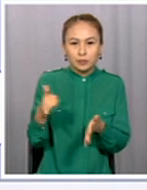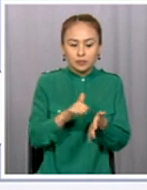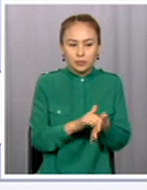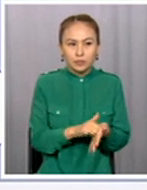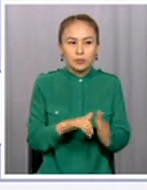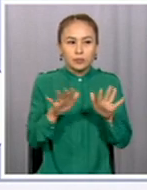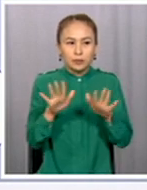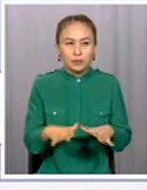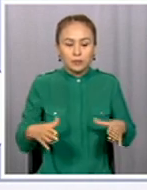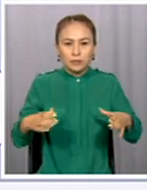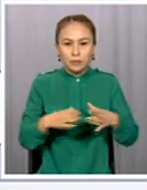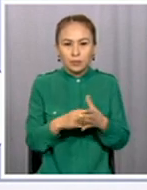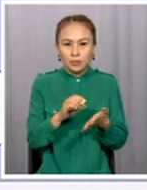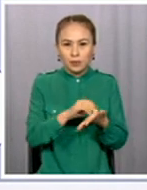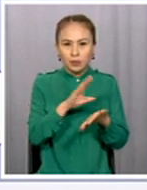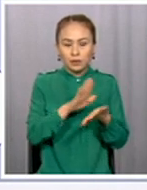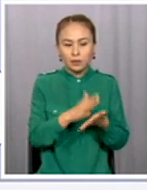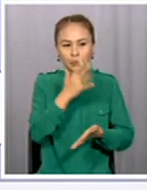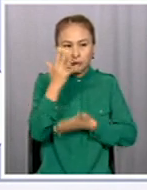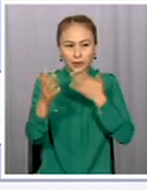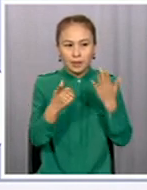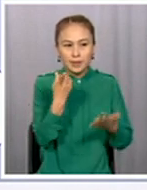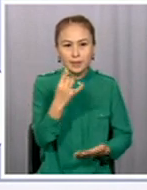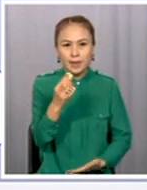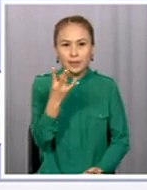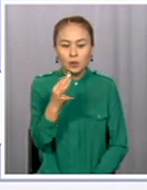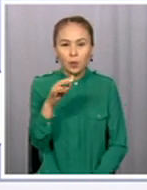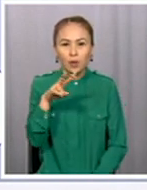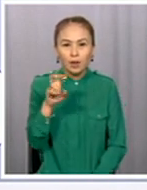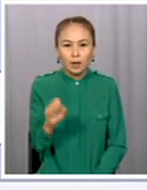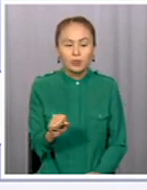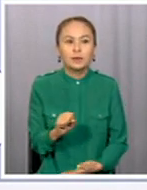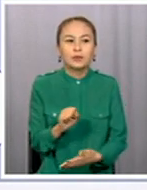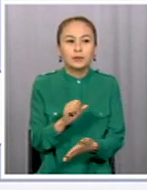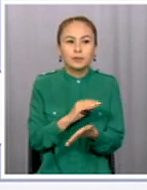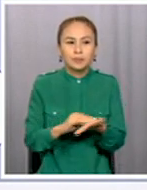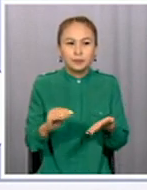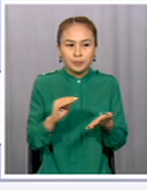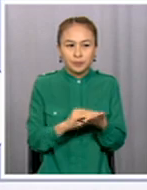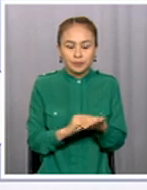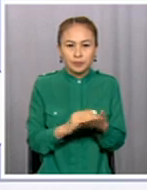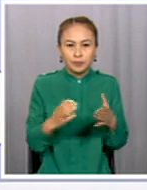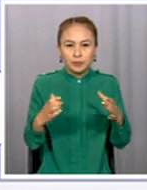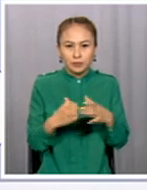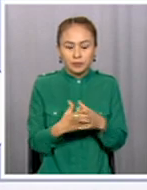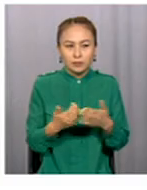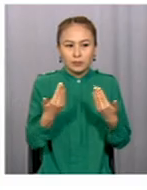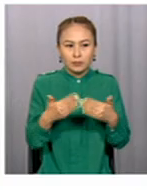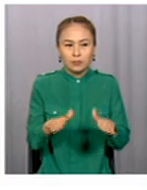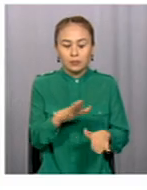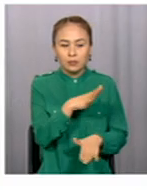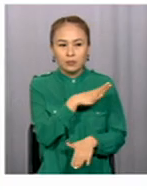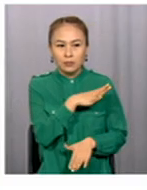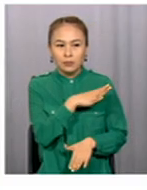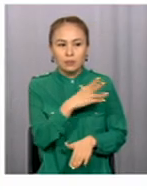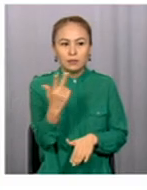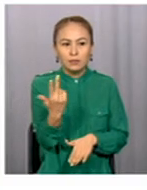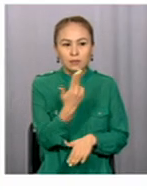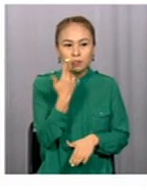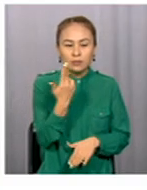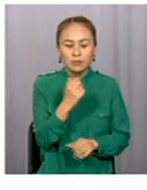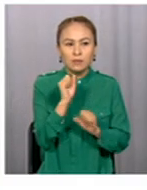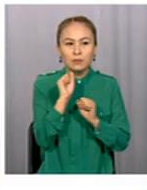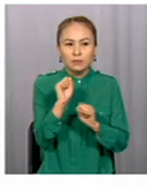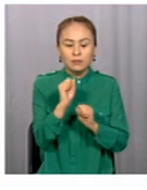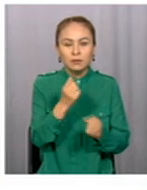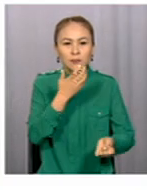Қорымды белгілі археолог Зейнолла Самашев бастаған экспедиция ашқан болатын. Үшінші қорғанды